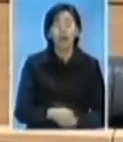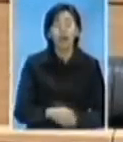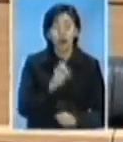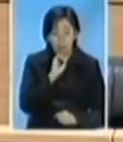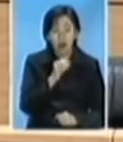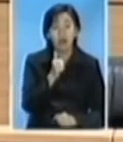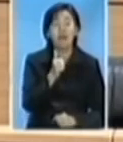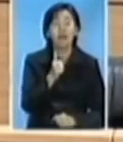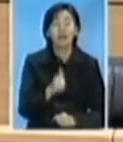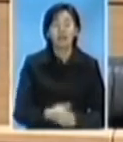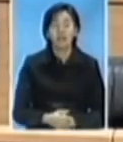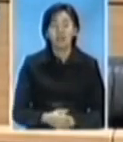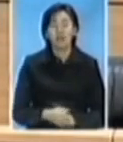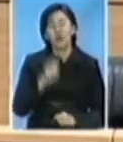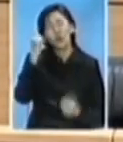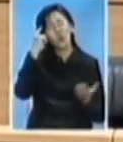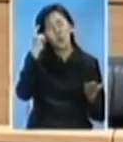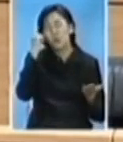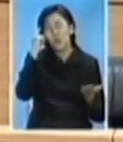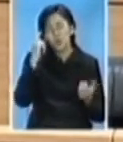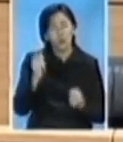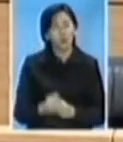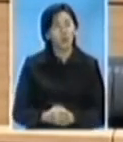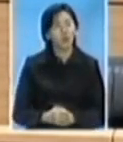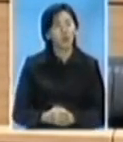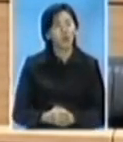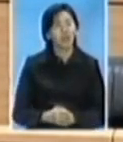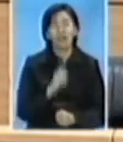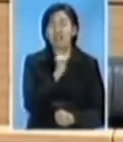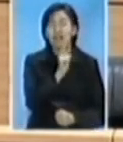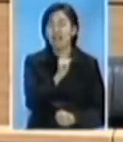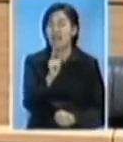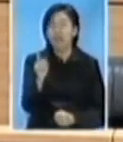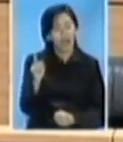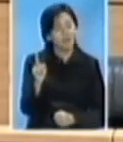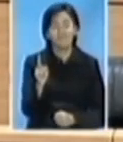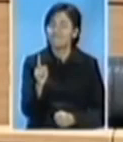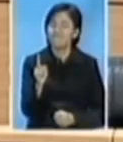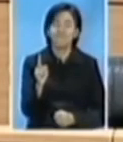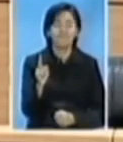ธ่รู้ทั้งรู้แต่ด่าเข้าไปเรื่อย